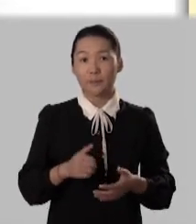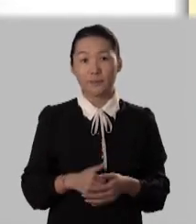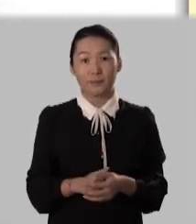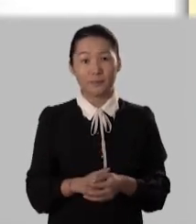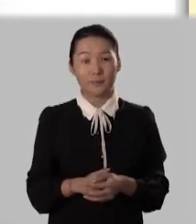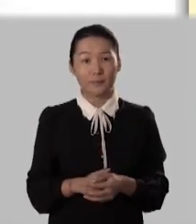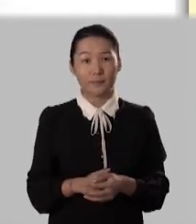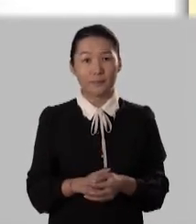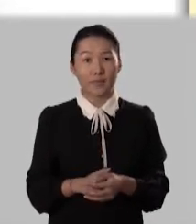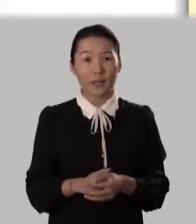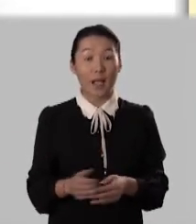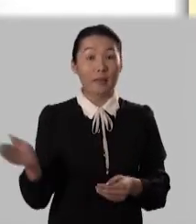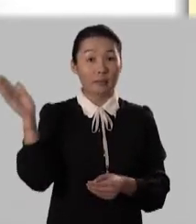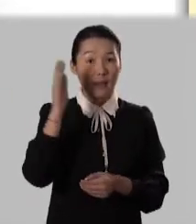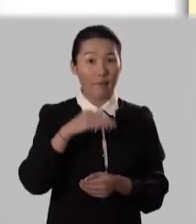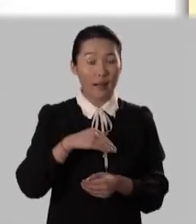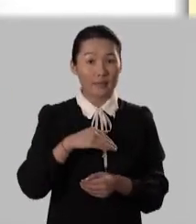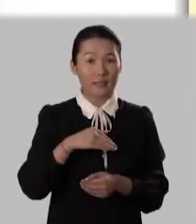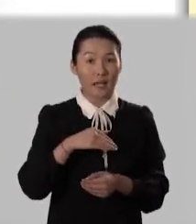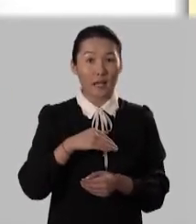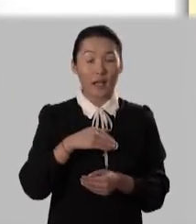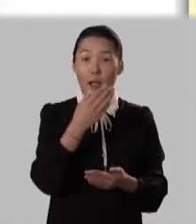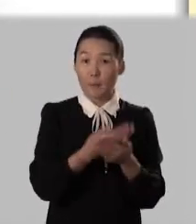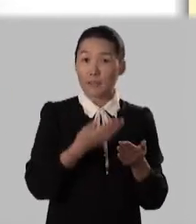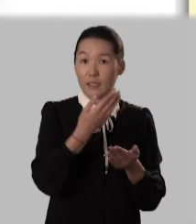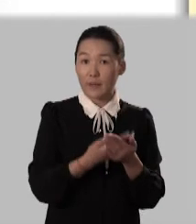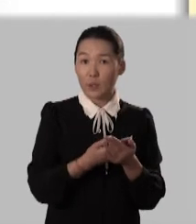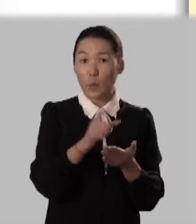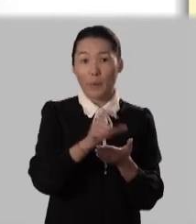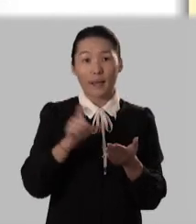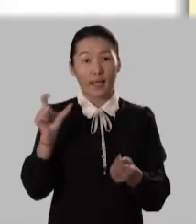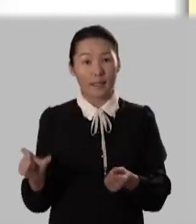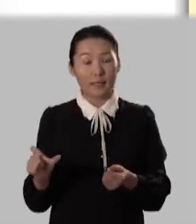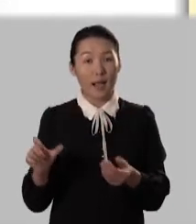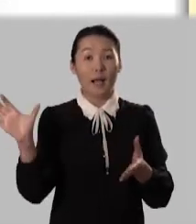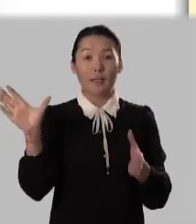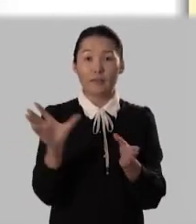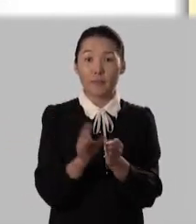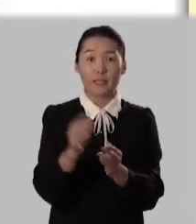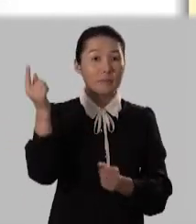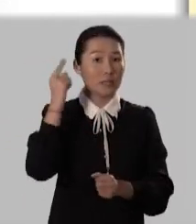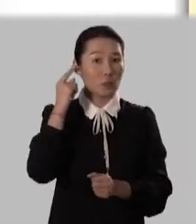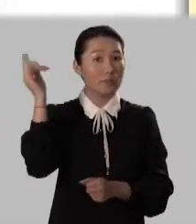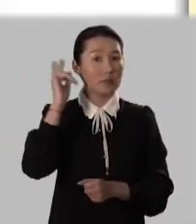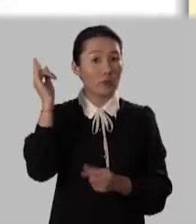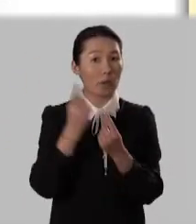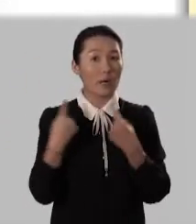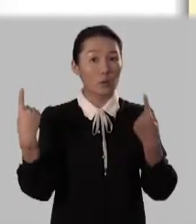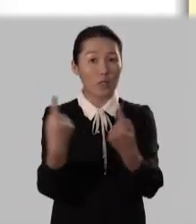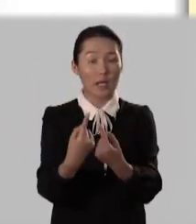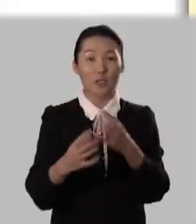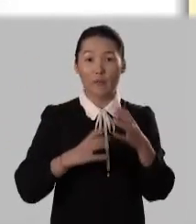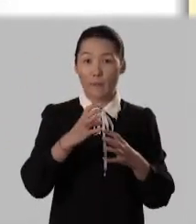так давайте последуем совету поэта и вместе прислушиваемся к звукам окружающего нас мира и